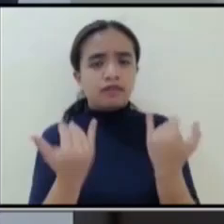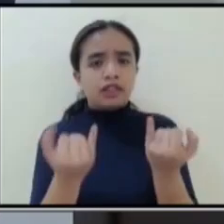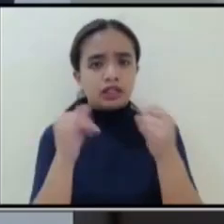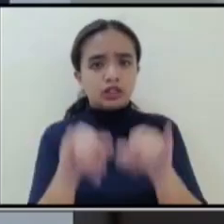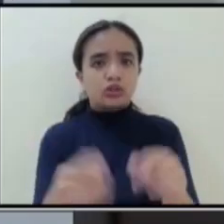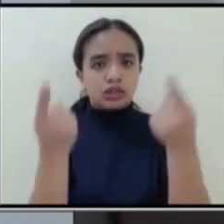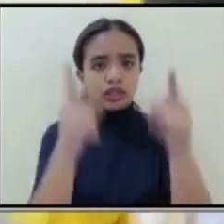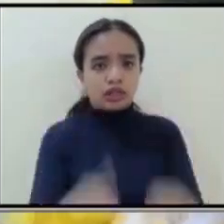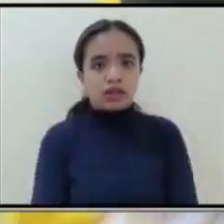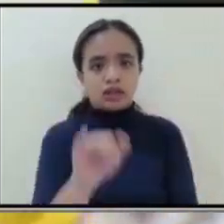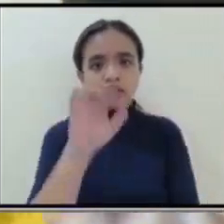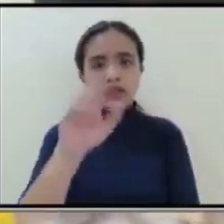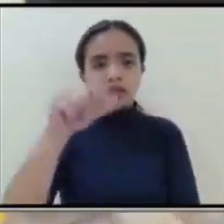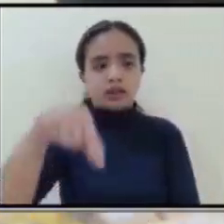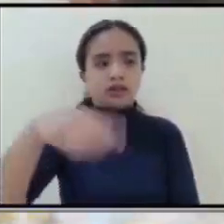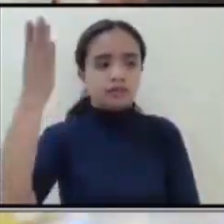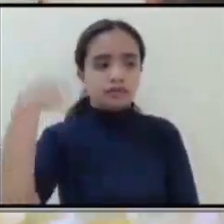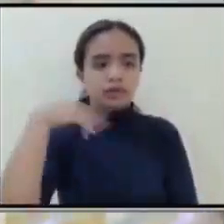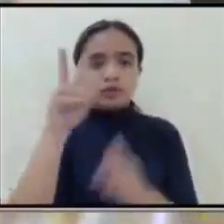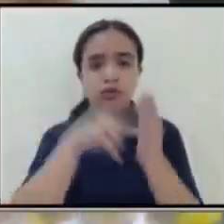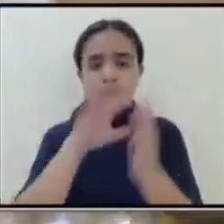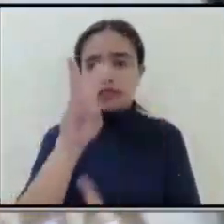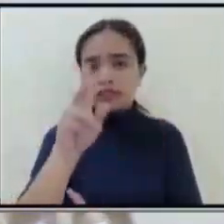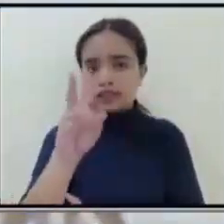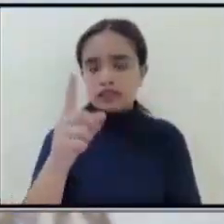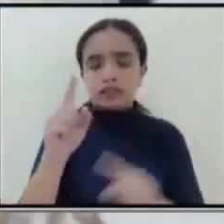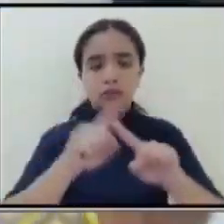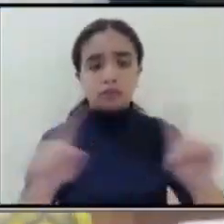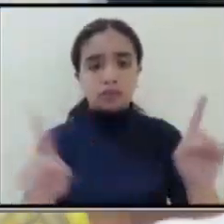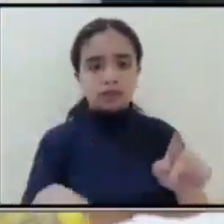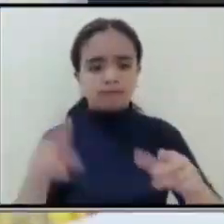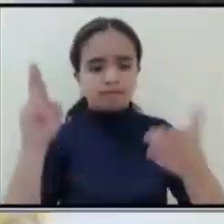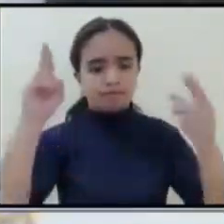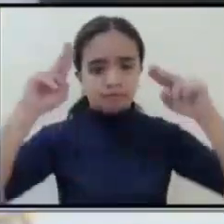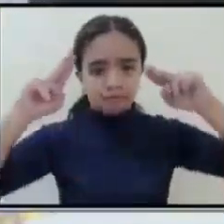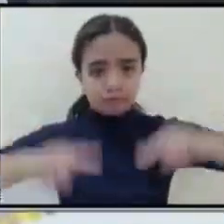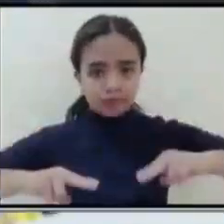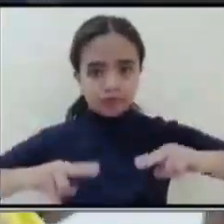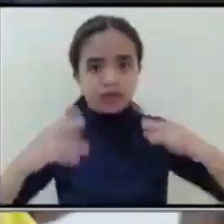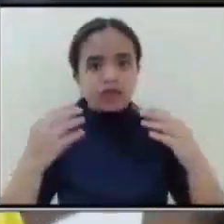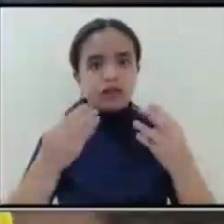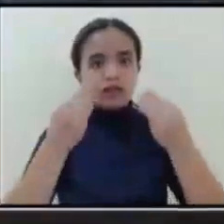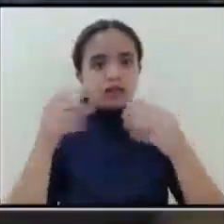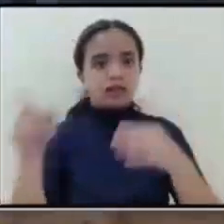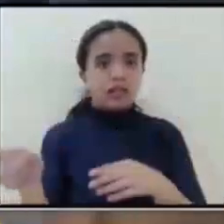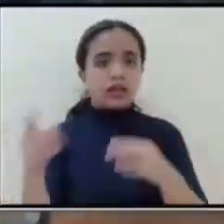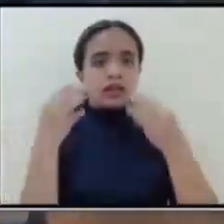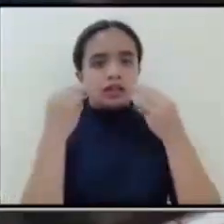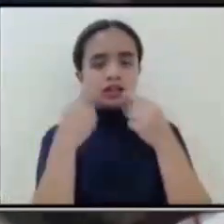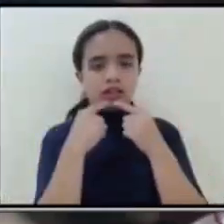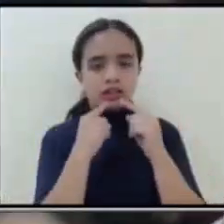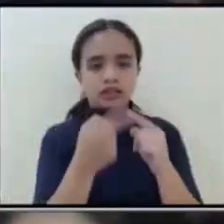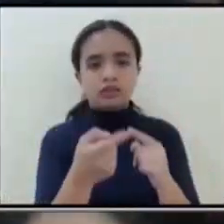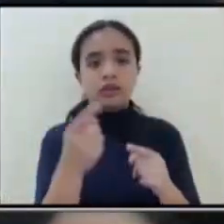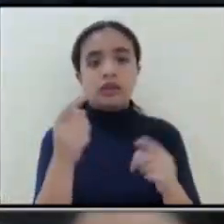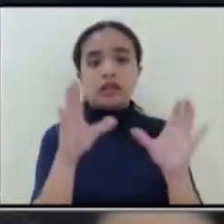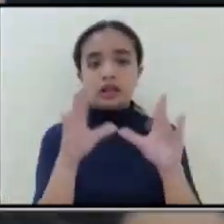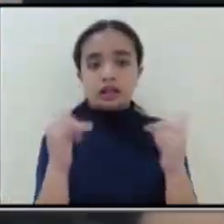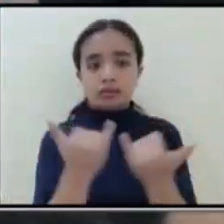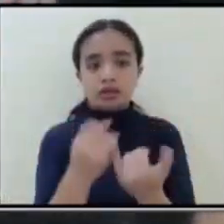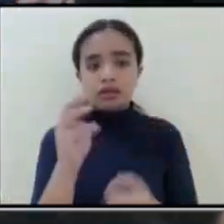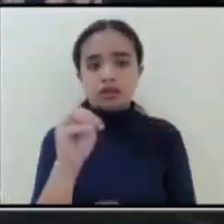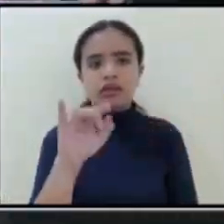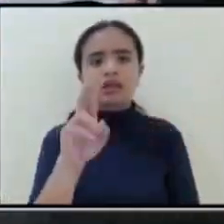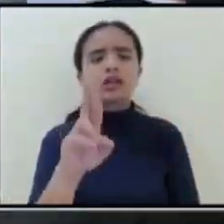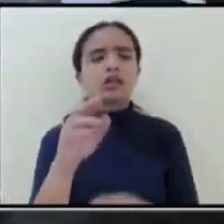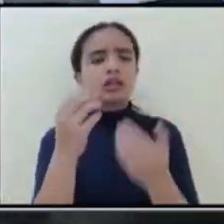noong 2016. Pero sa gitna ng pirmahan, Miro na mismo ang sumagot sa issue. Sabi ng kumpanya, simple lang,